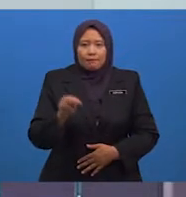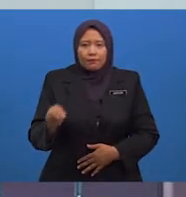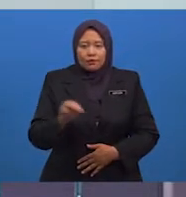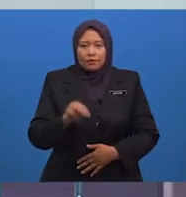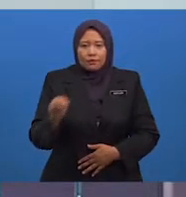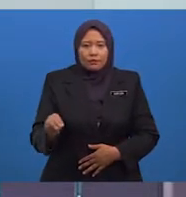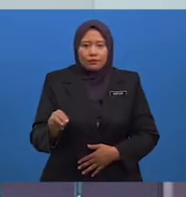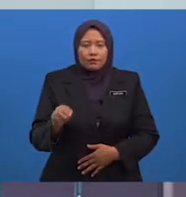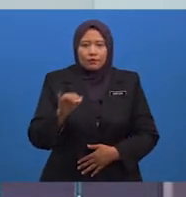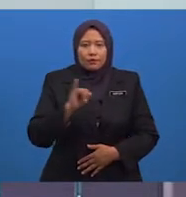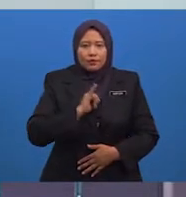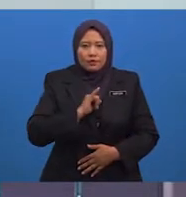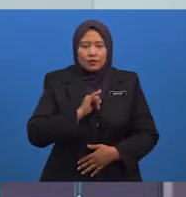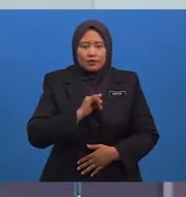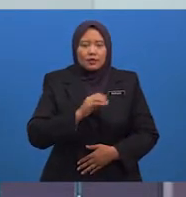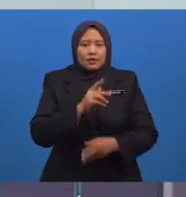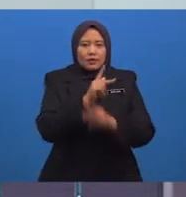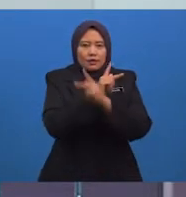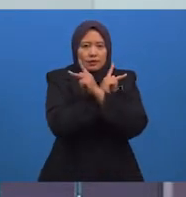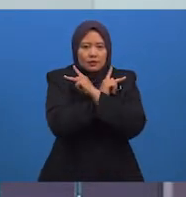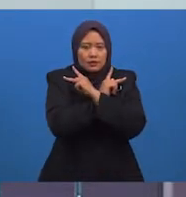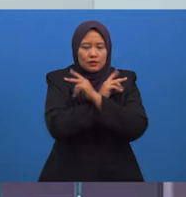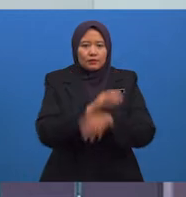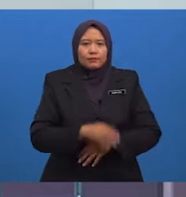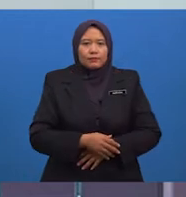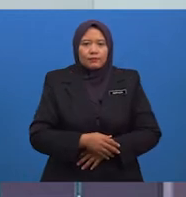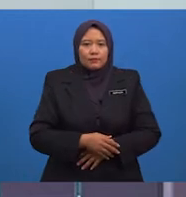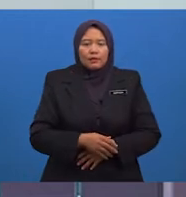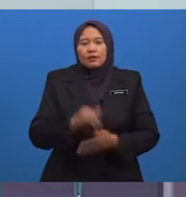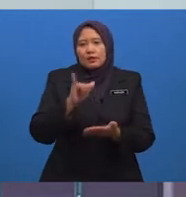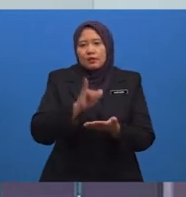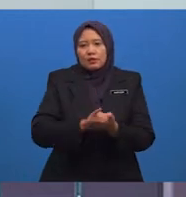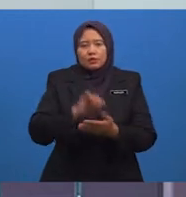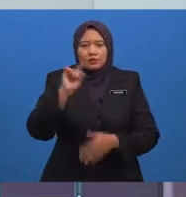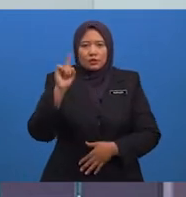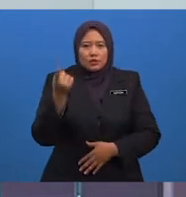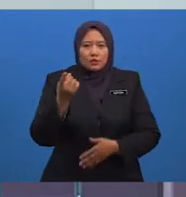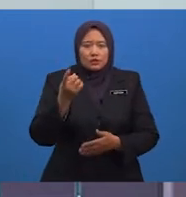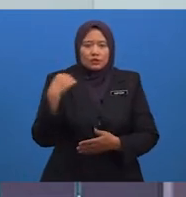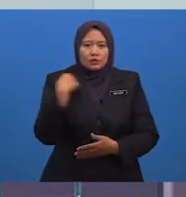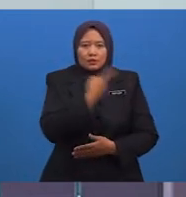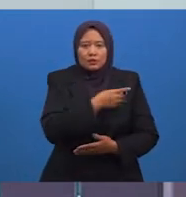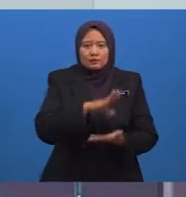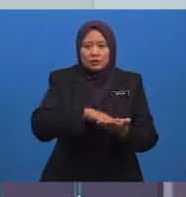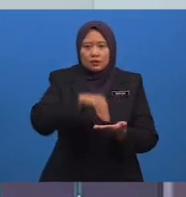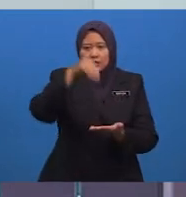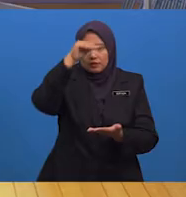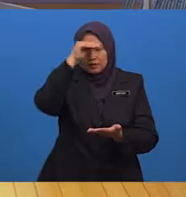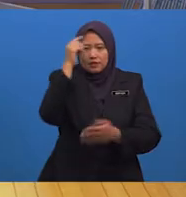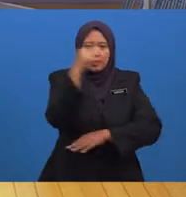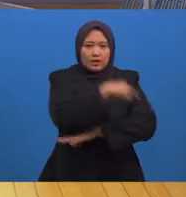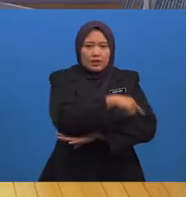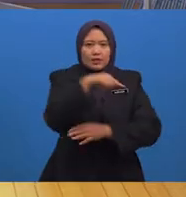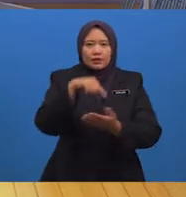Murid-murid yang cikgu kasihi, sekian sahaja sesi pembelajaran kita pada hari ini.